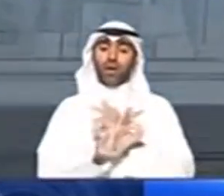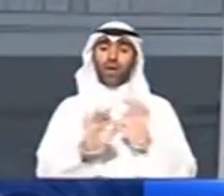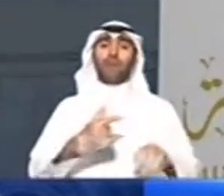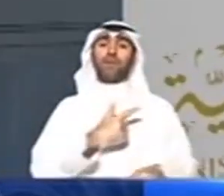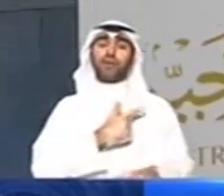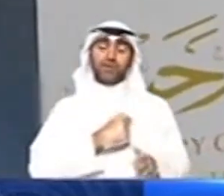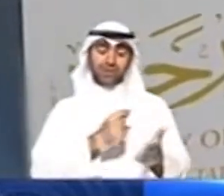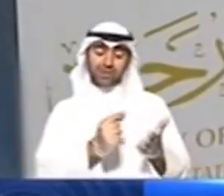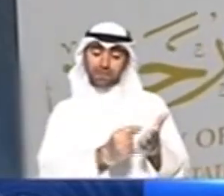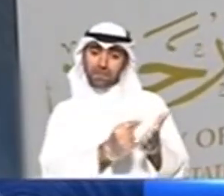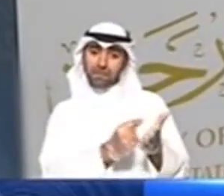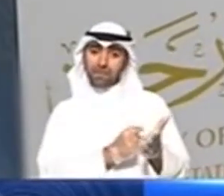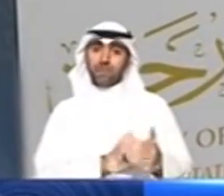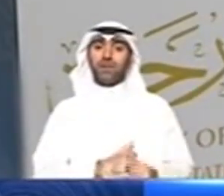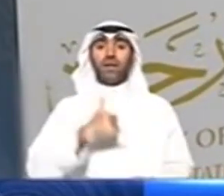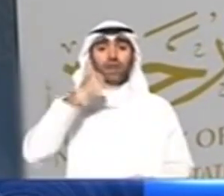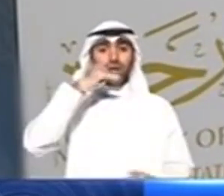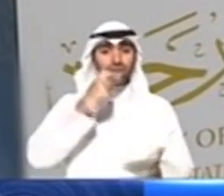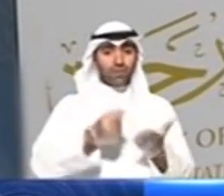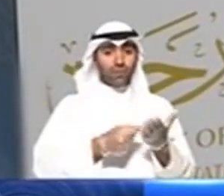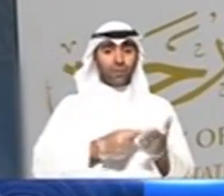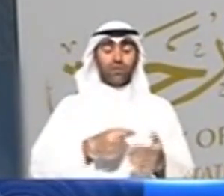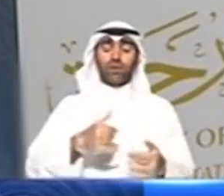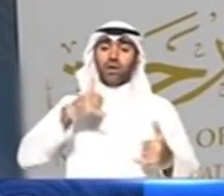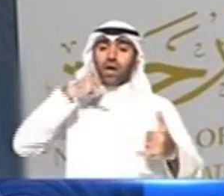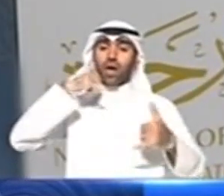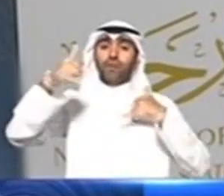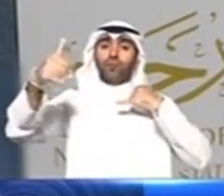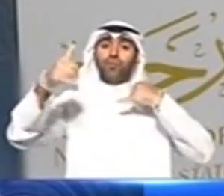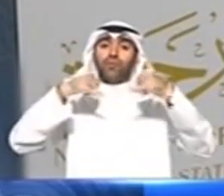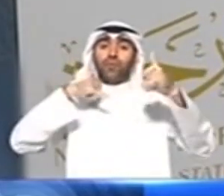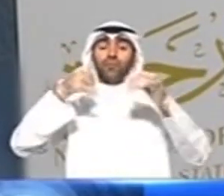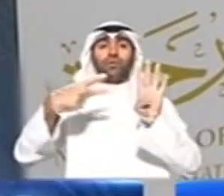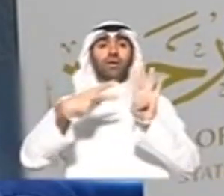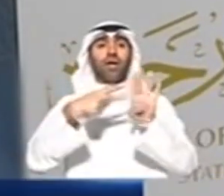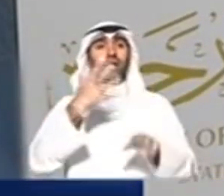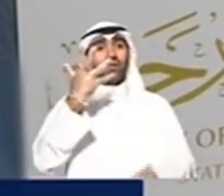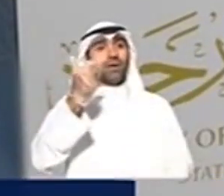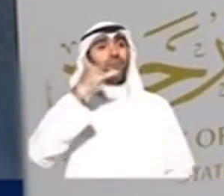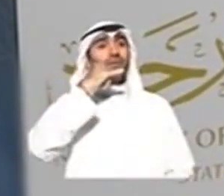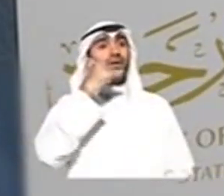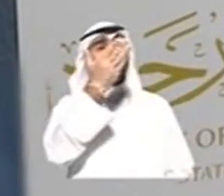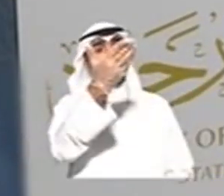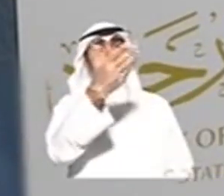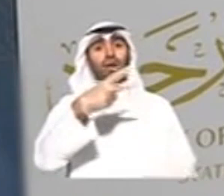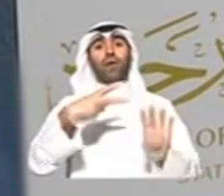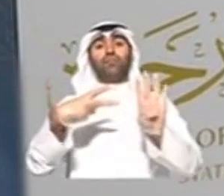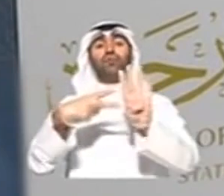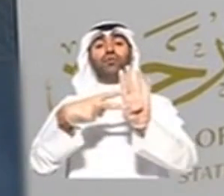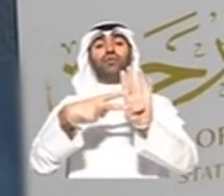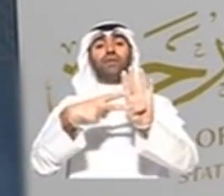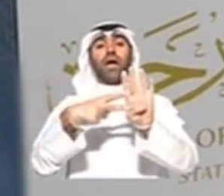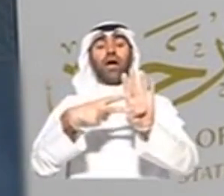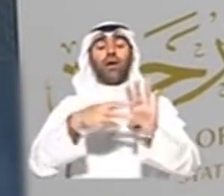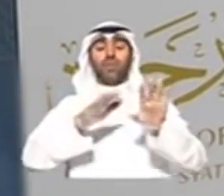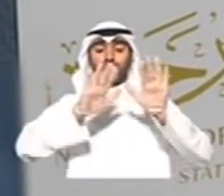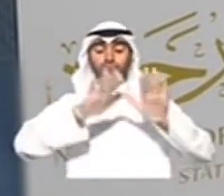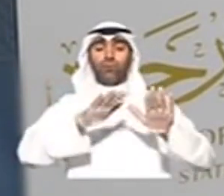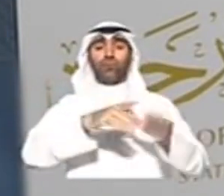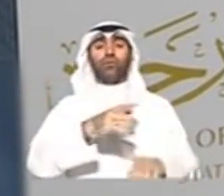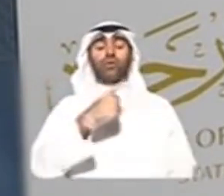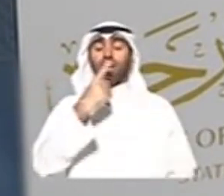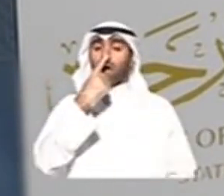وتعمل القنصلية العامة في نيويورك على مدار 24 ساعة عبر رقم الطوارئ الموجود على الشاشة للرد